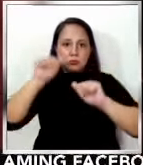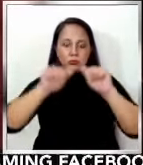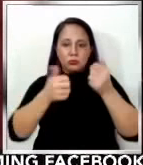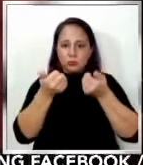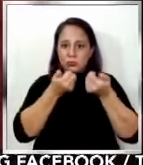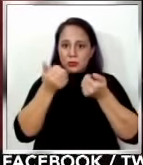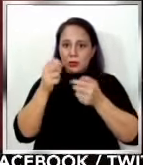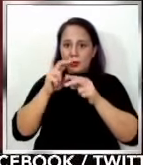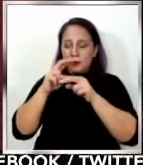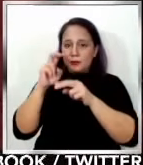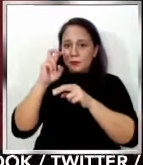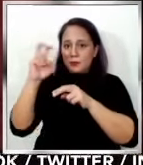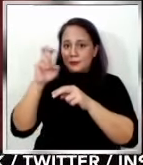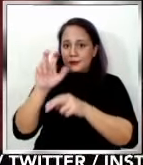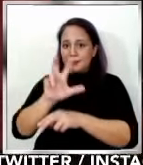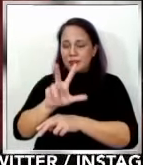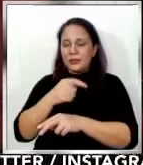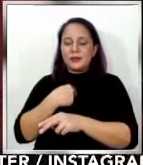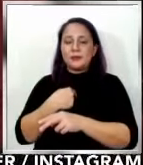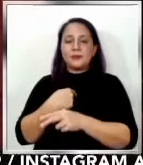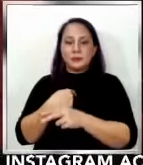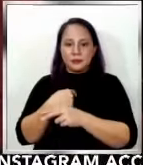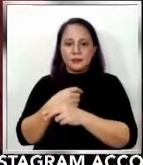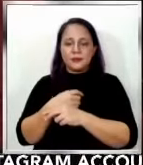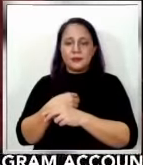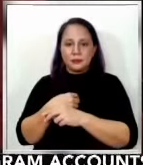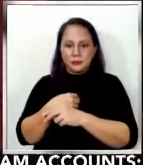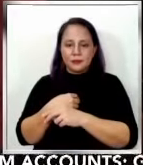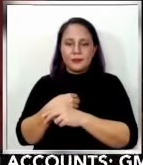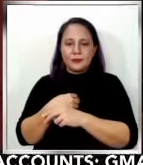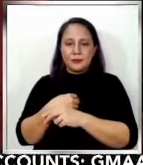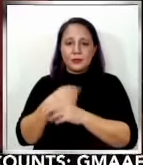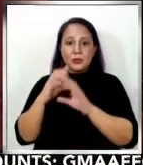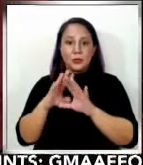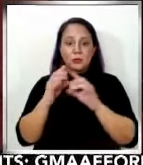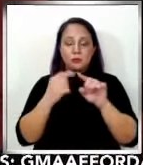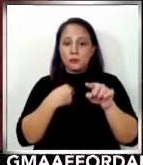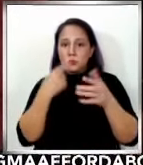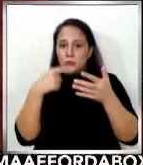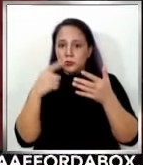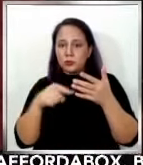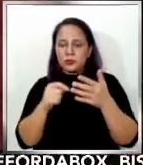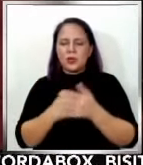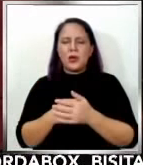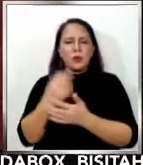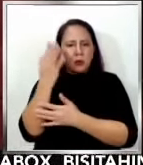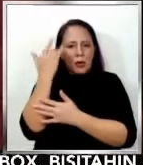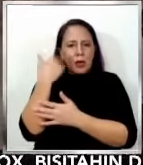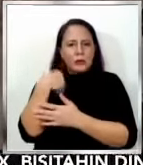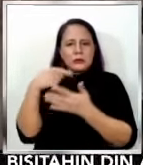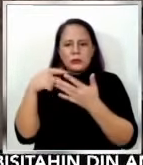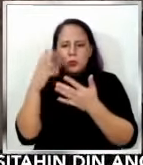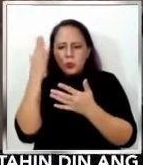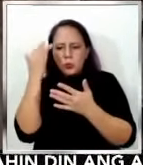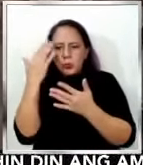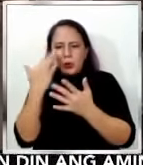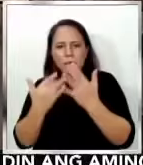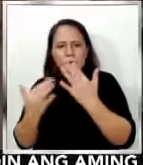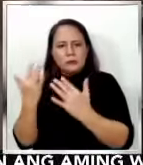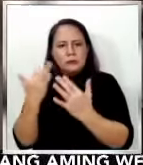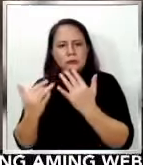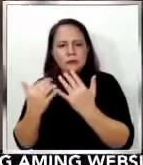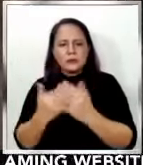at maintenance provider nitong Sumitomo MHI TSP para malaman ang sanhi ng sunog. Pasado